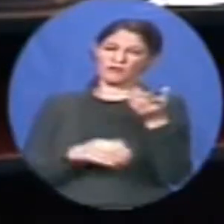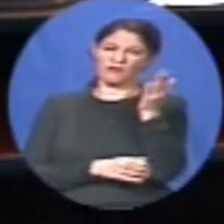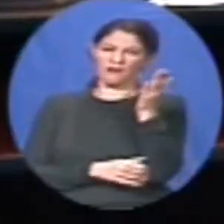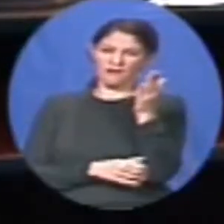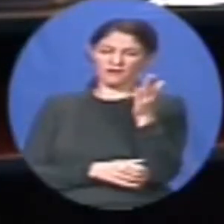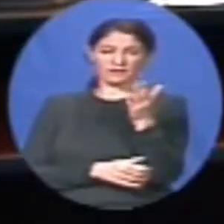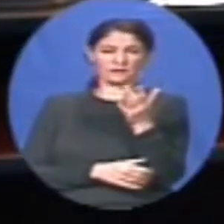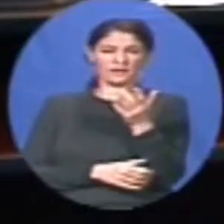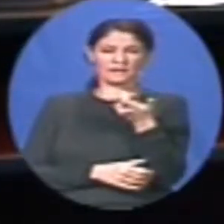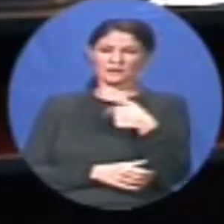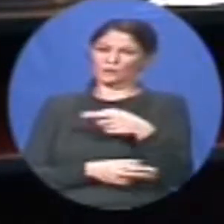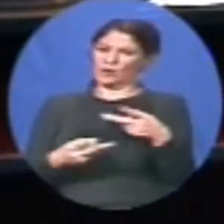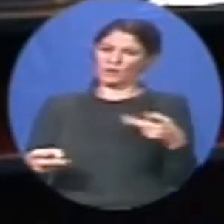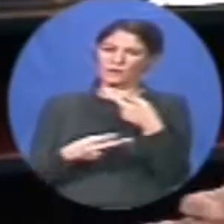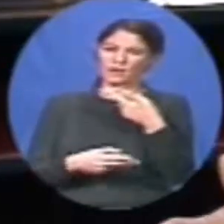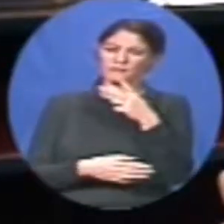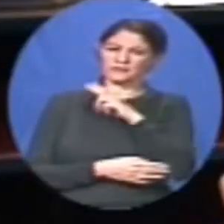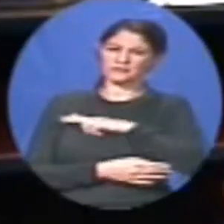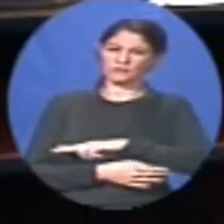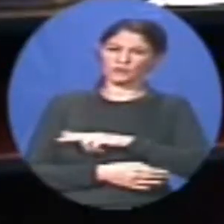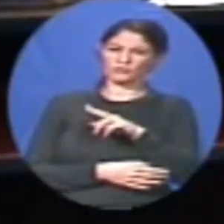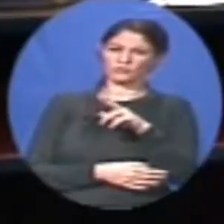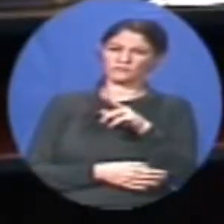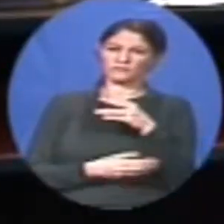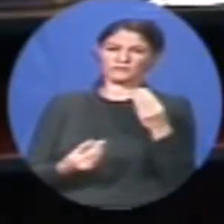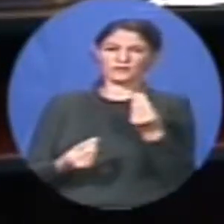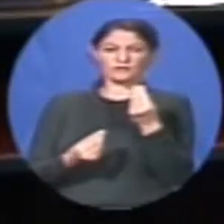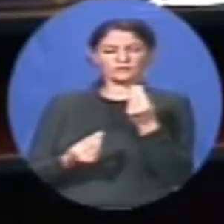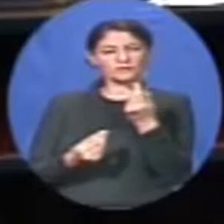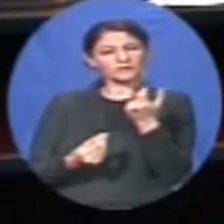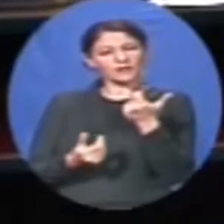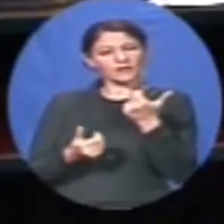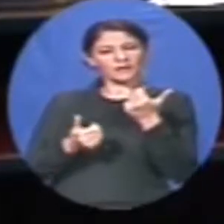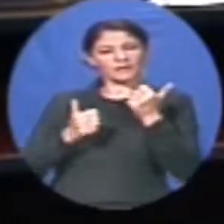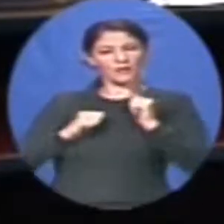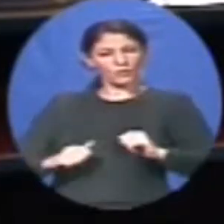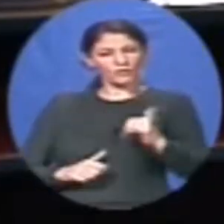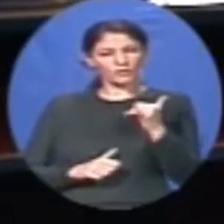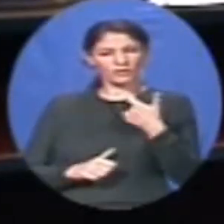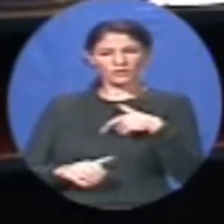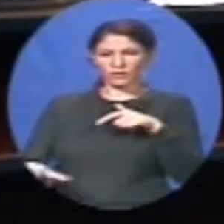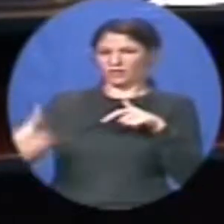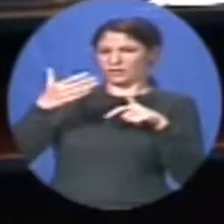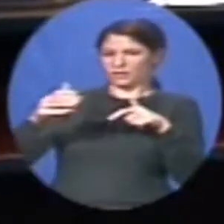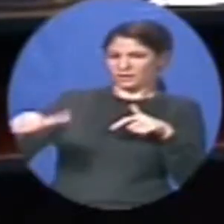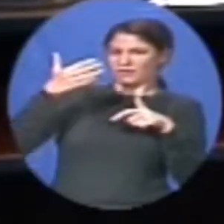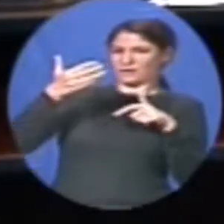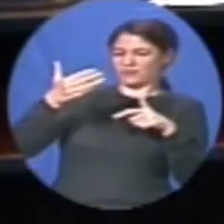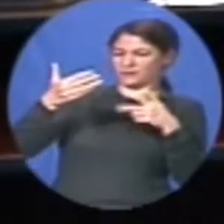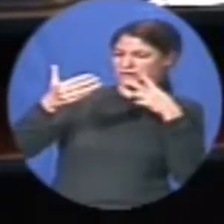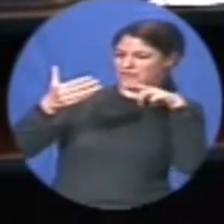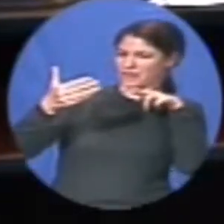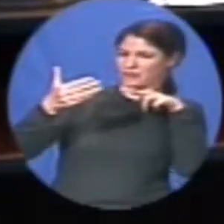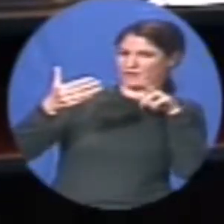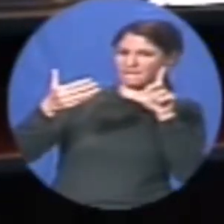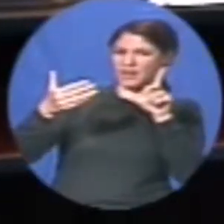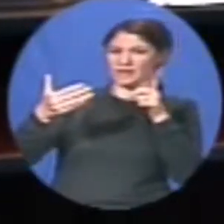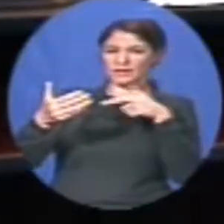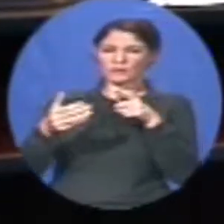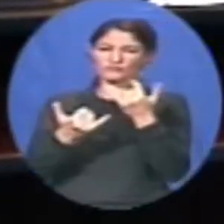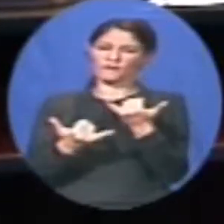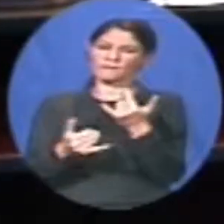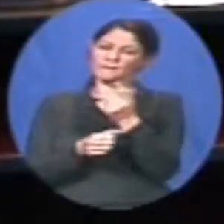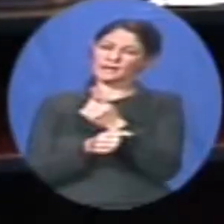וקום, אנחנו לא יכולים לשאת אותו. אנחנו עושים משהו כדי קצת להפיג אותו. ואכן אנחנו בעידן שזה יותר מזמין